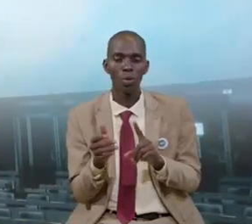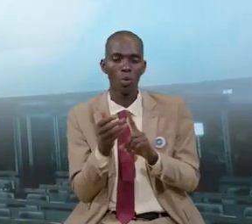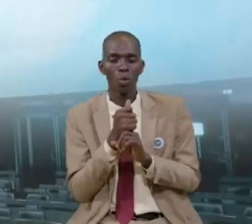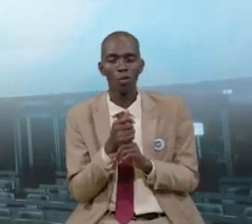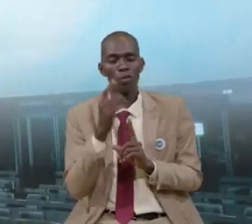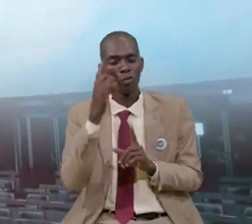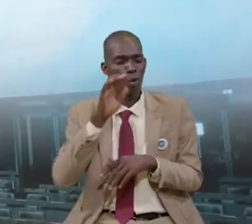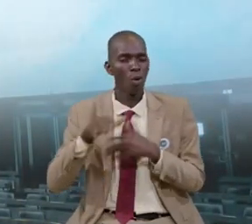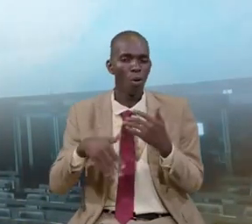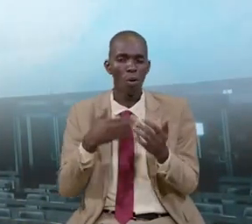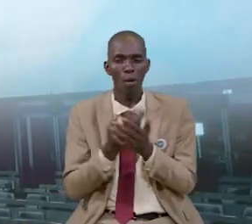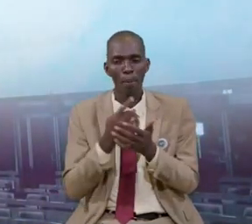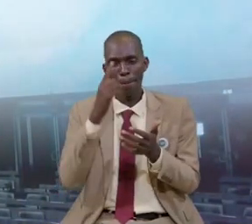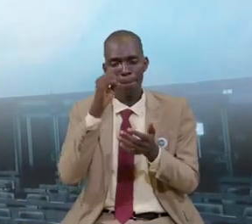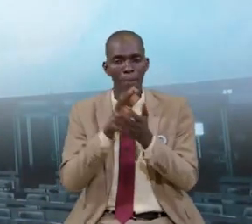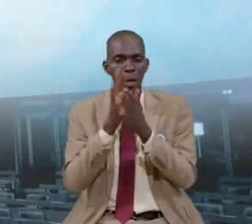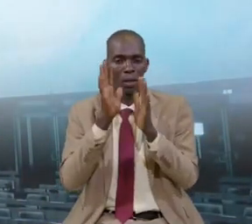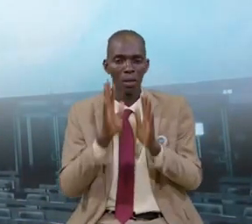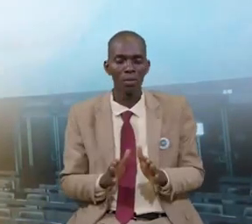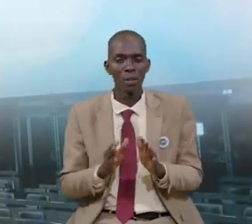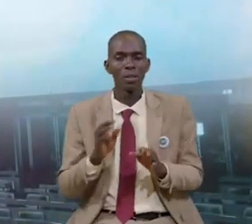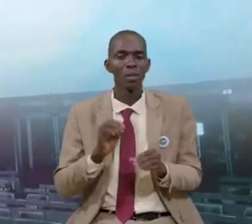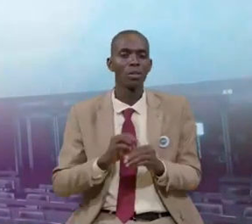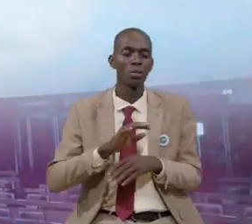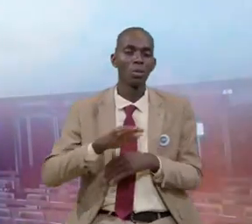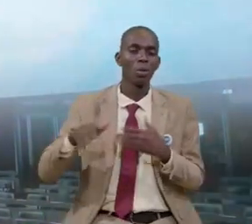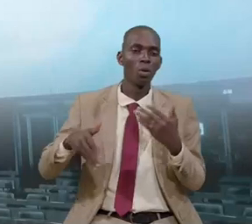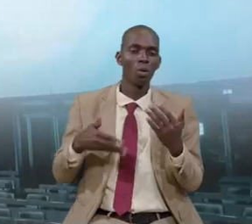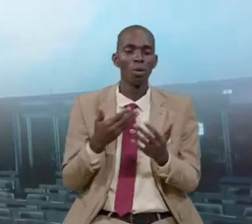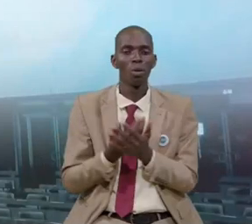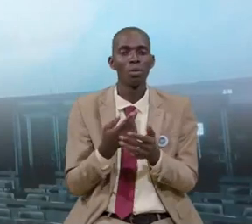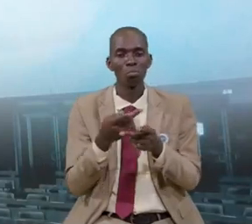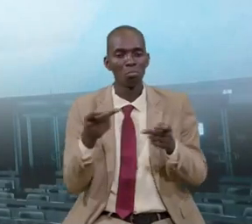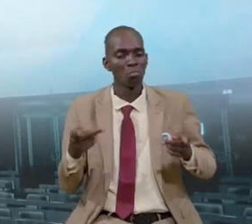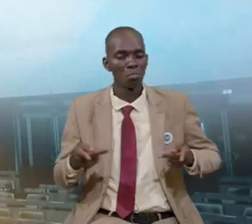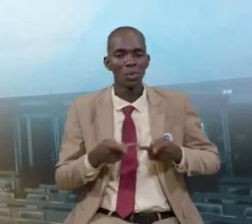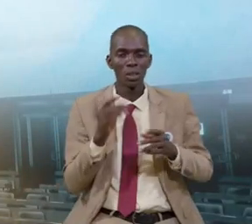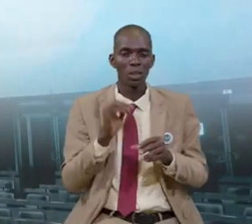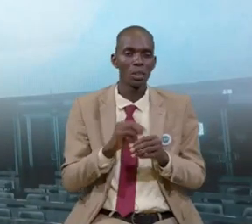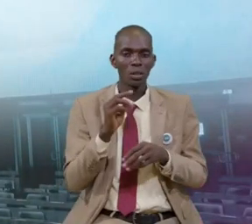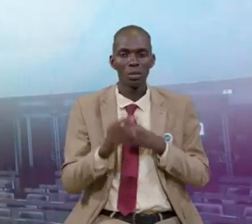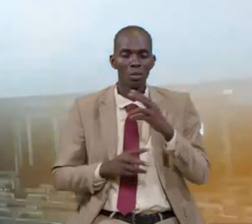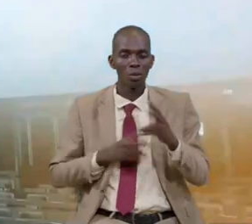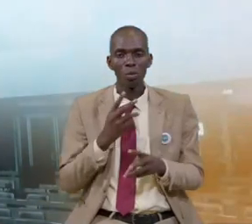dans toutes les églises de par le monde.